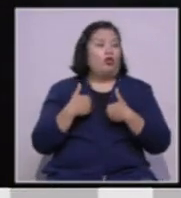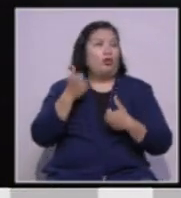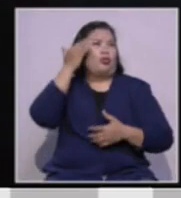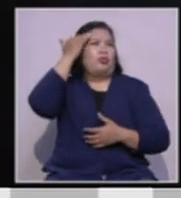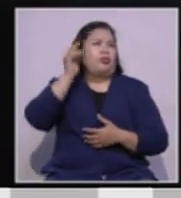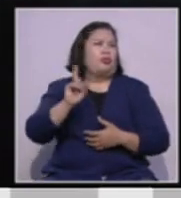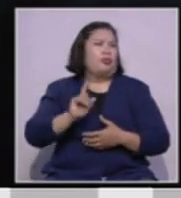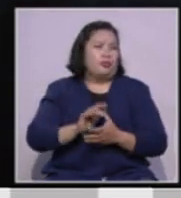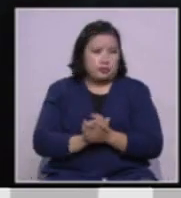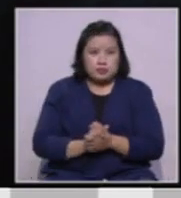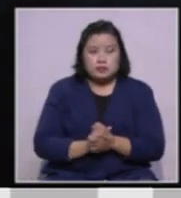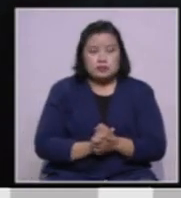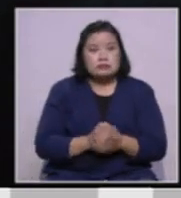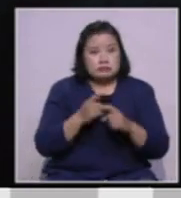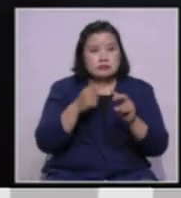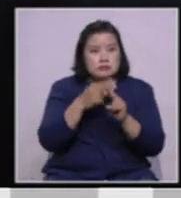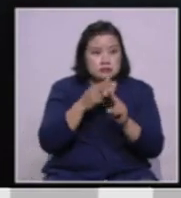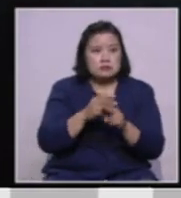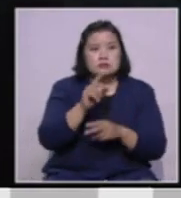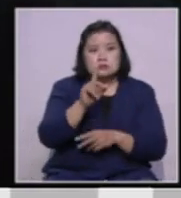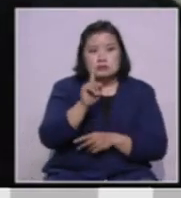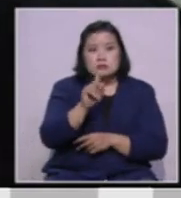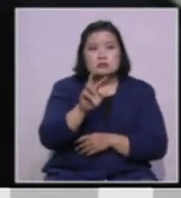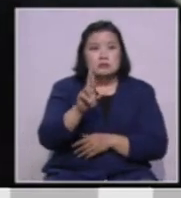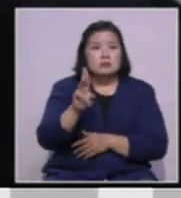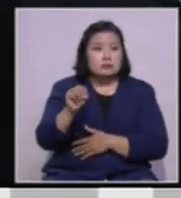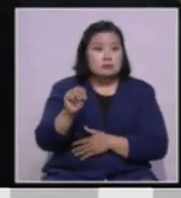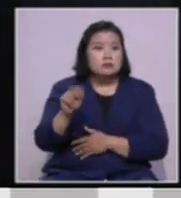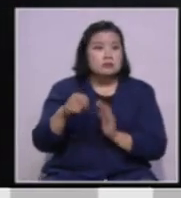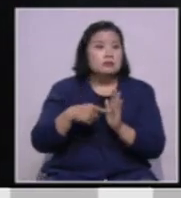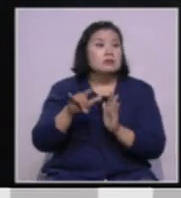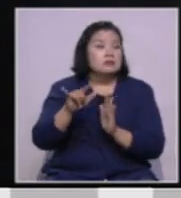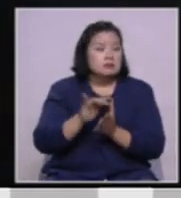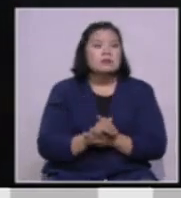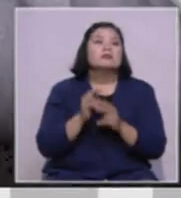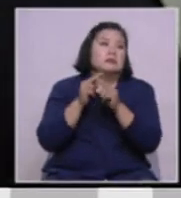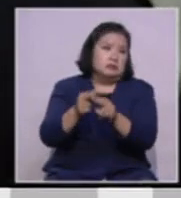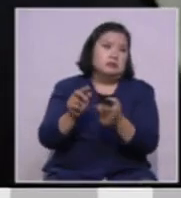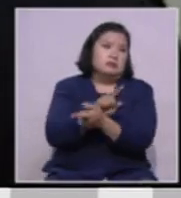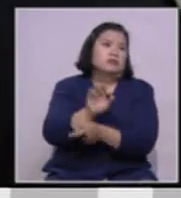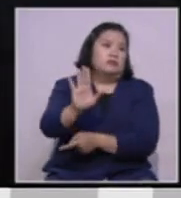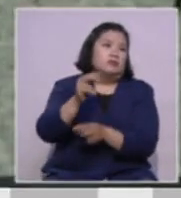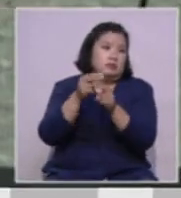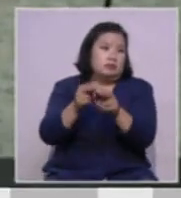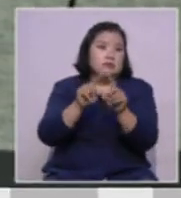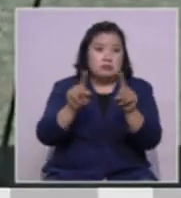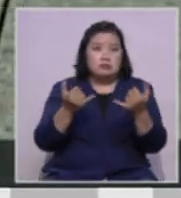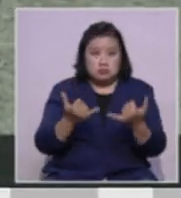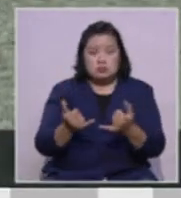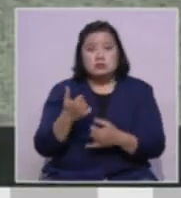ในคือคุณธรรมนัสจะเป็นคนยังไงนั่นก็เรื่องคุณธรรมนัสไปสู้กันทางกฎหมายหรือความเชื่อถือของสังคมแต่ว่าผมว่าอย่างน้อยเรื่องนึงที่เราพูด